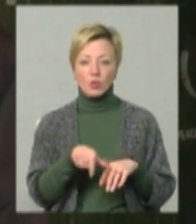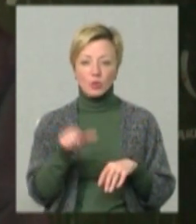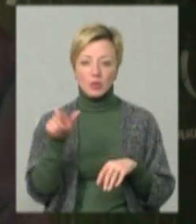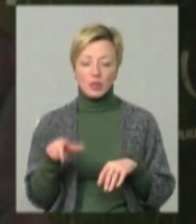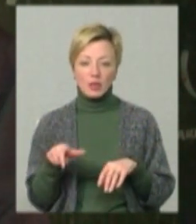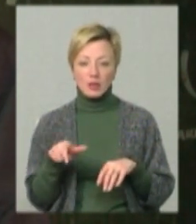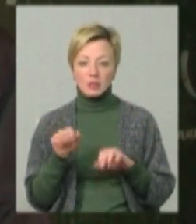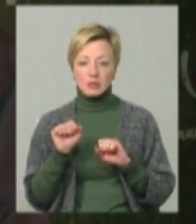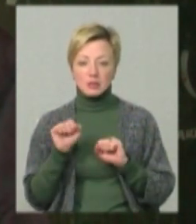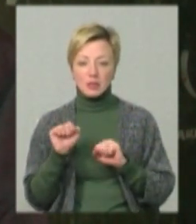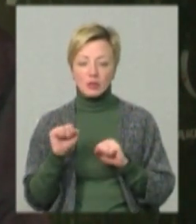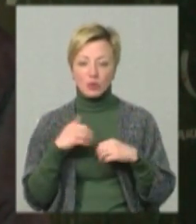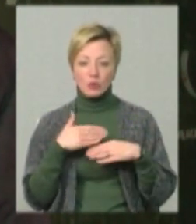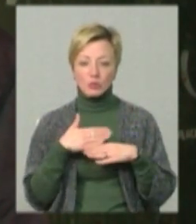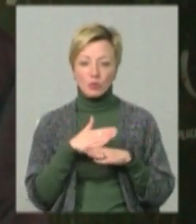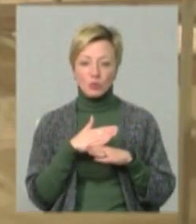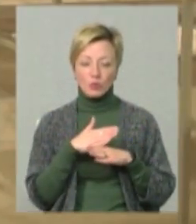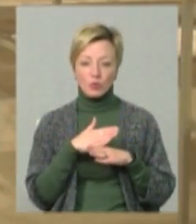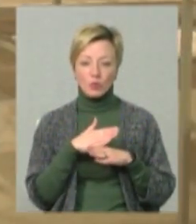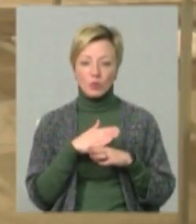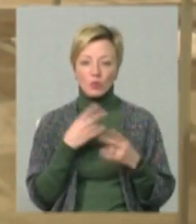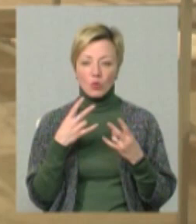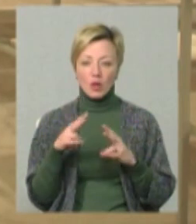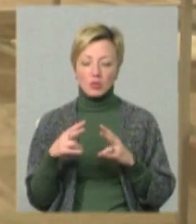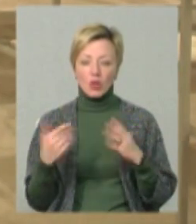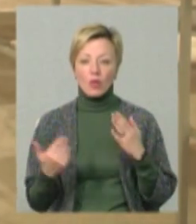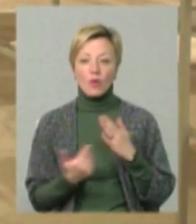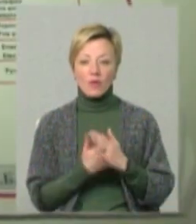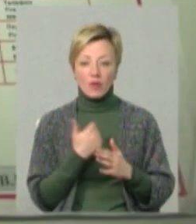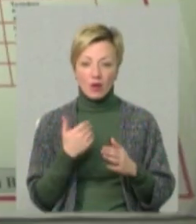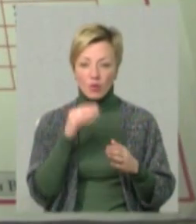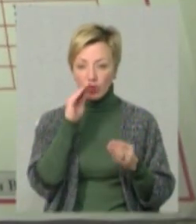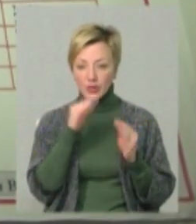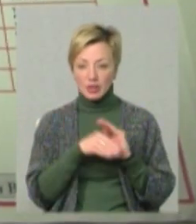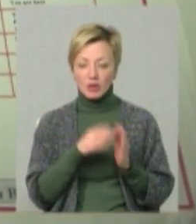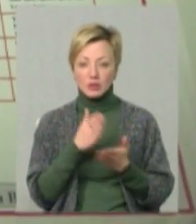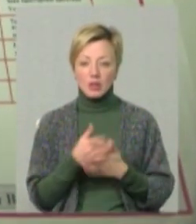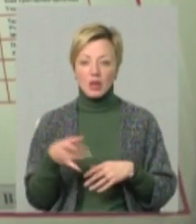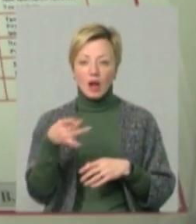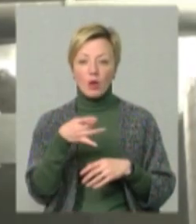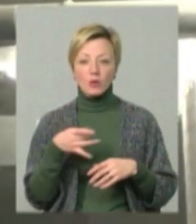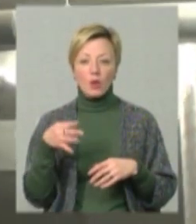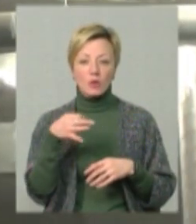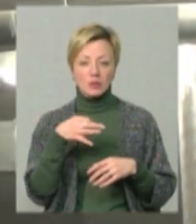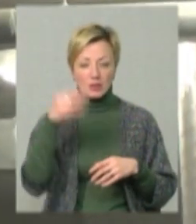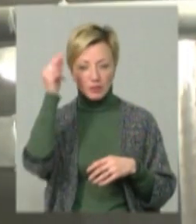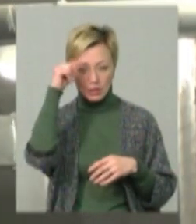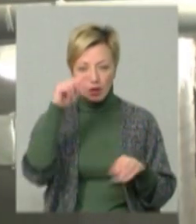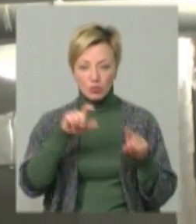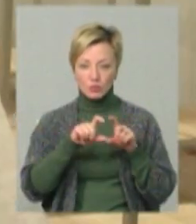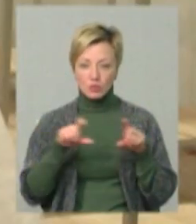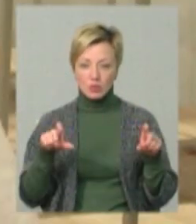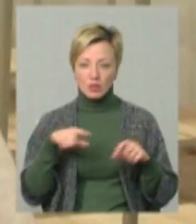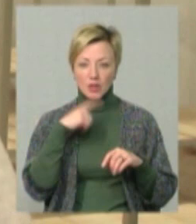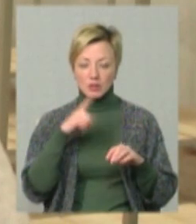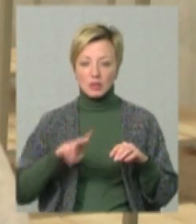людей від захисту від осколкового ураження. Нове протирадіаційне укриття у Хмельницькому розташоване в мікрорайоні Озерна. В навчальному закладі,